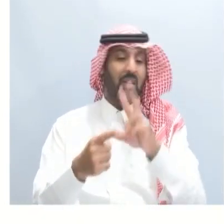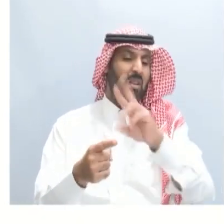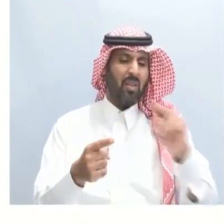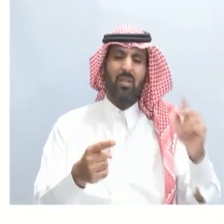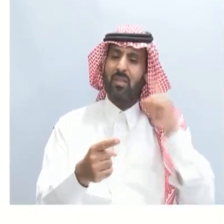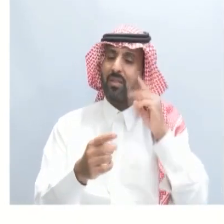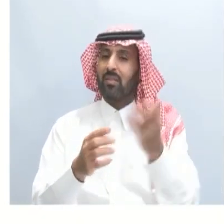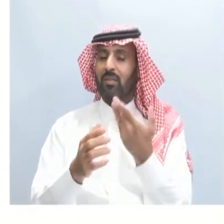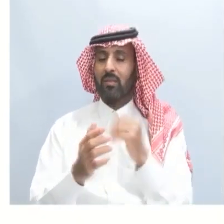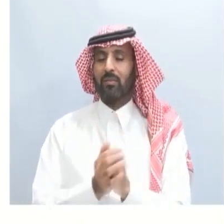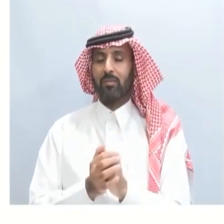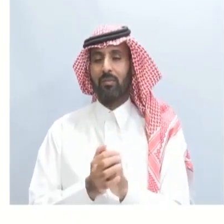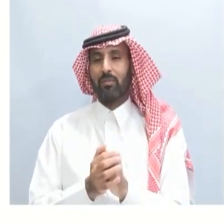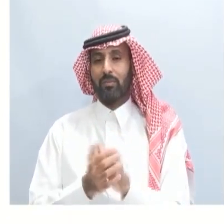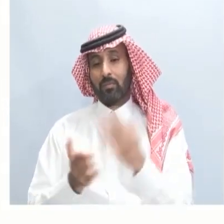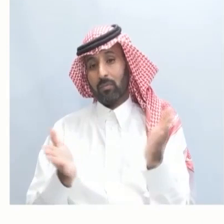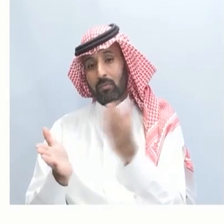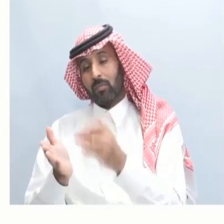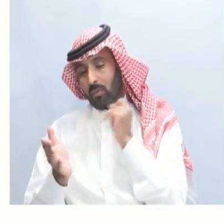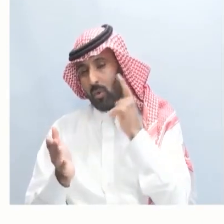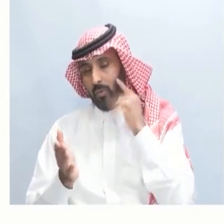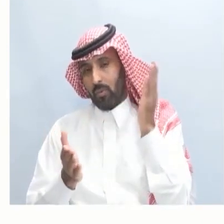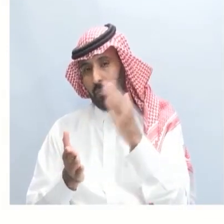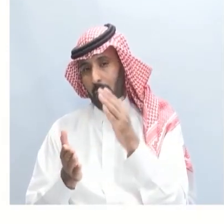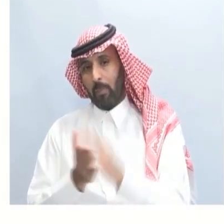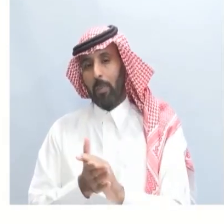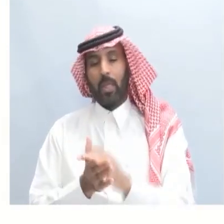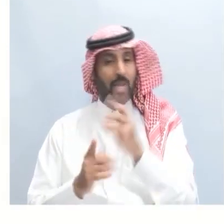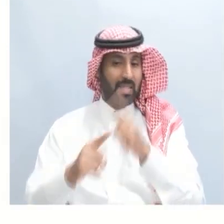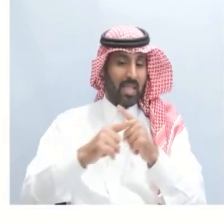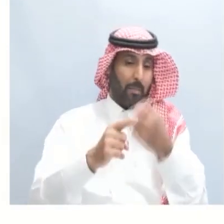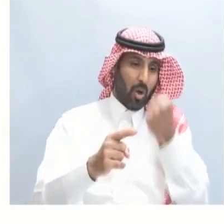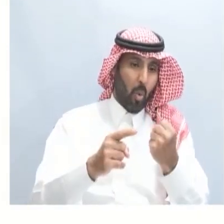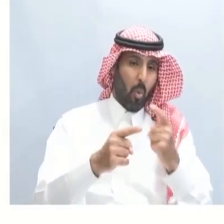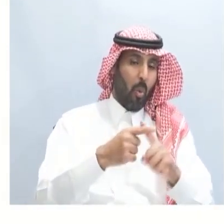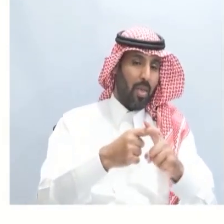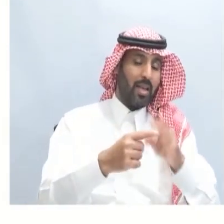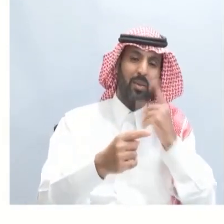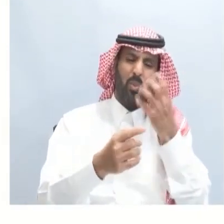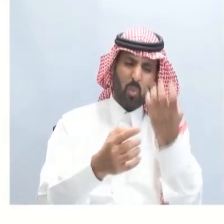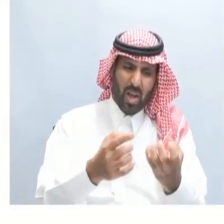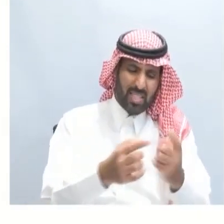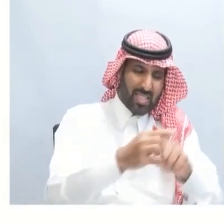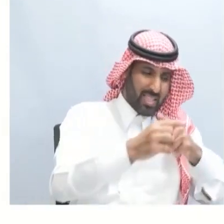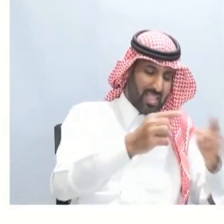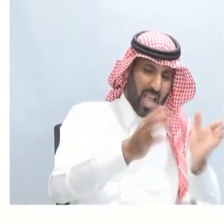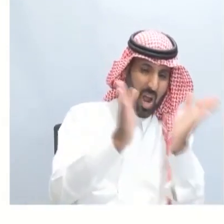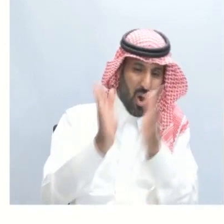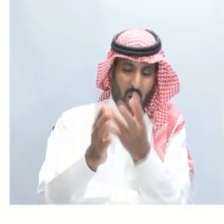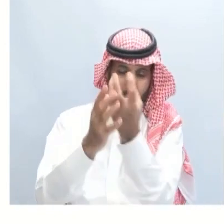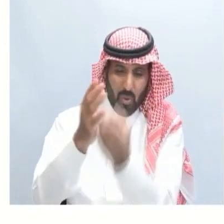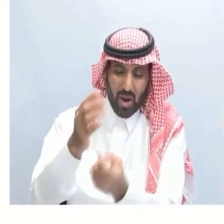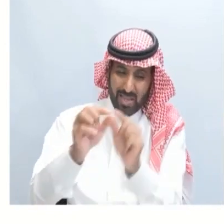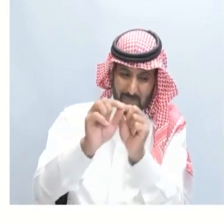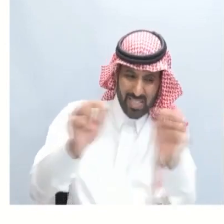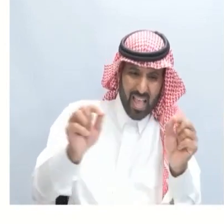ماذا ايضا متساويه اذا نستنتج حاصل ضرب القوه وزن الثقل المعلق في الجهه الاولى في بعده عن